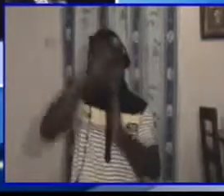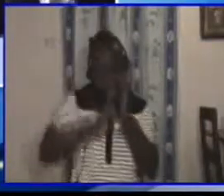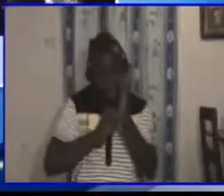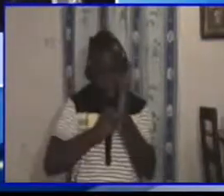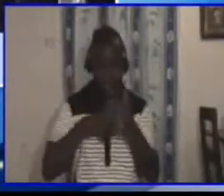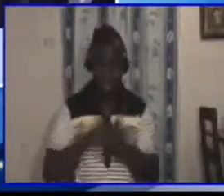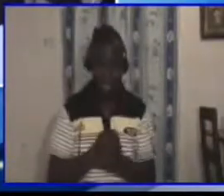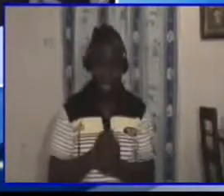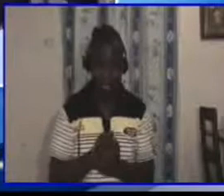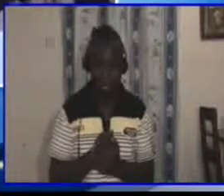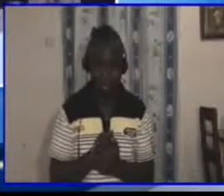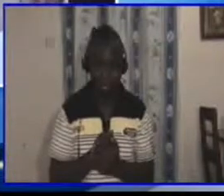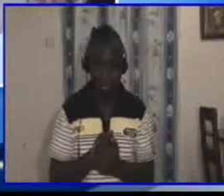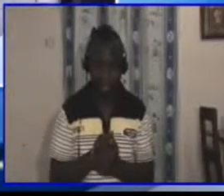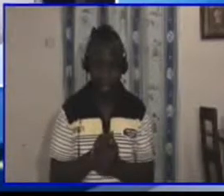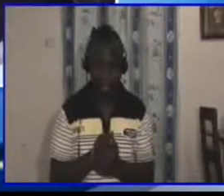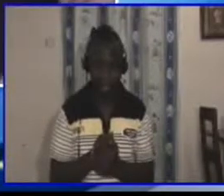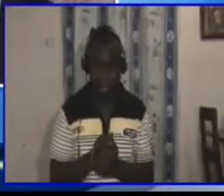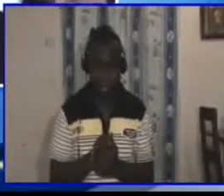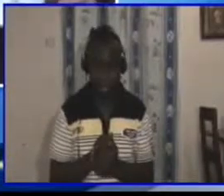tutte le denominazioni